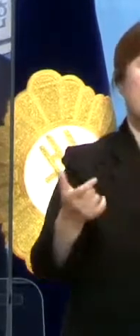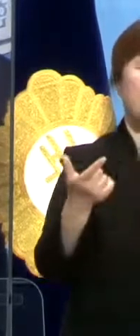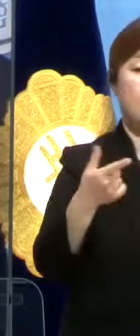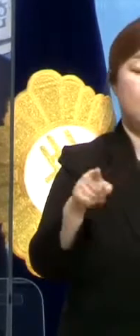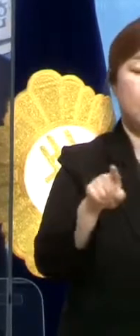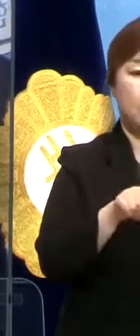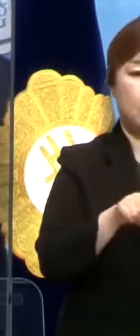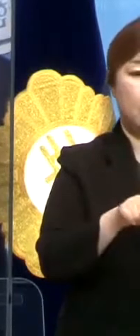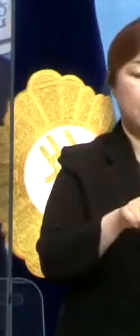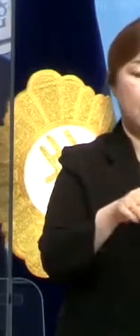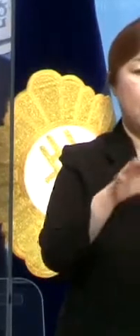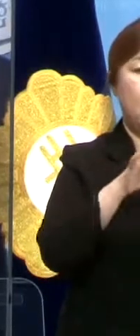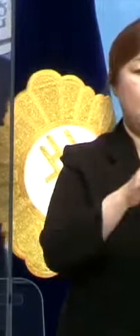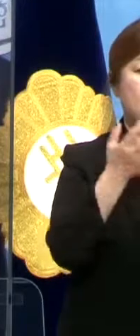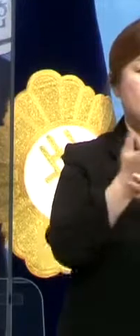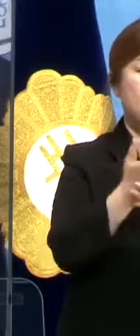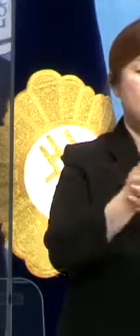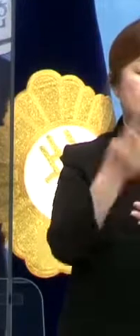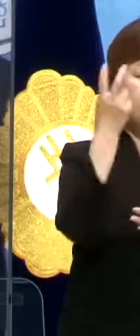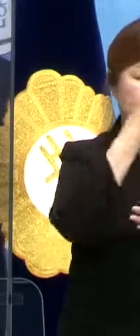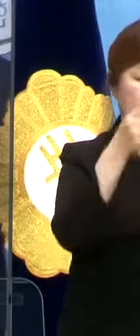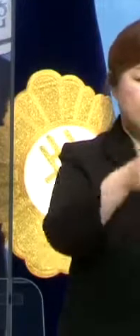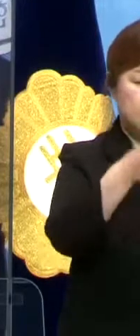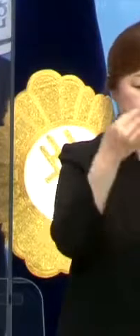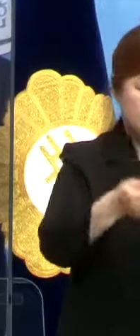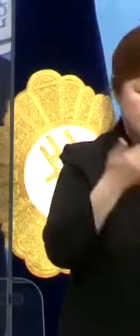관련 자료를 다 뒤져 봤습니다